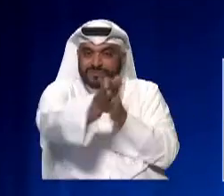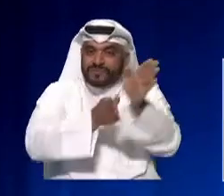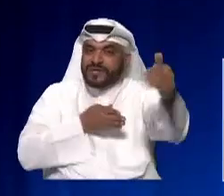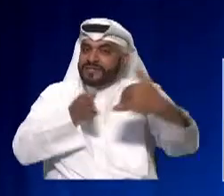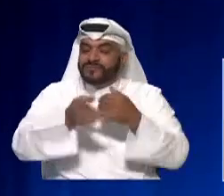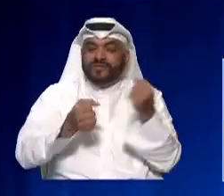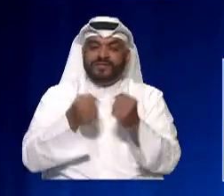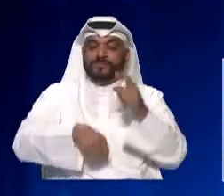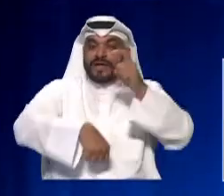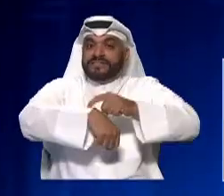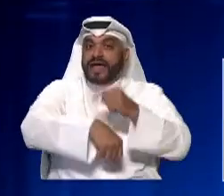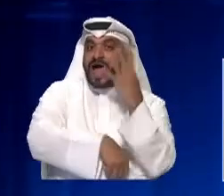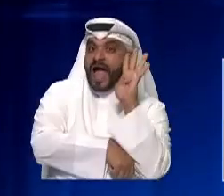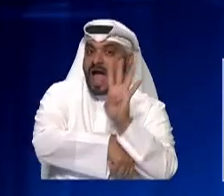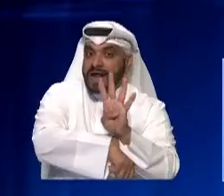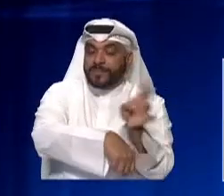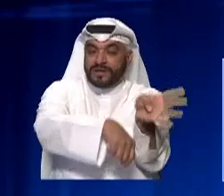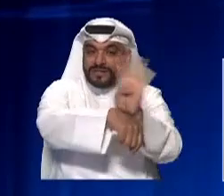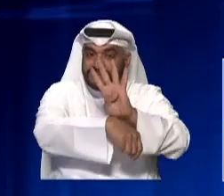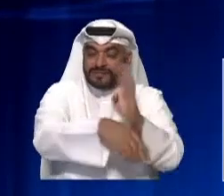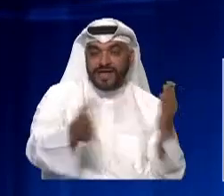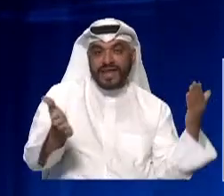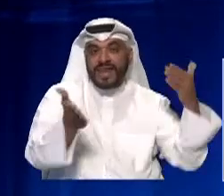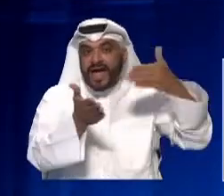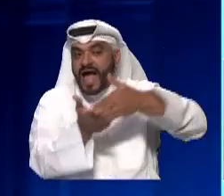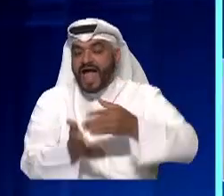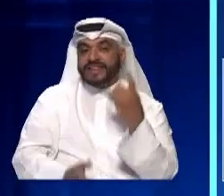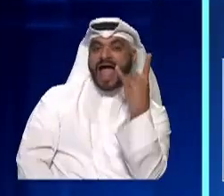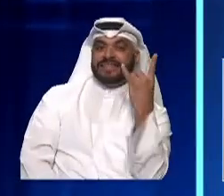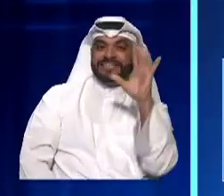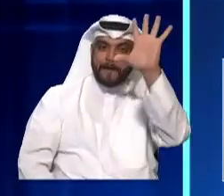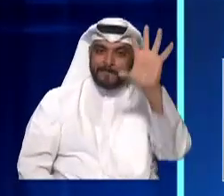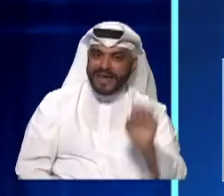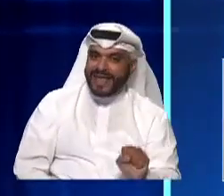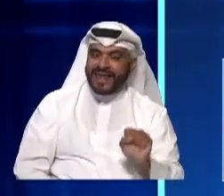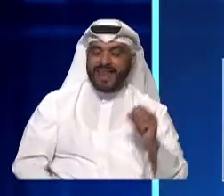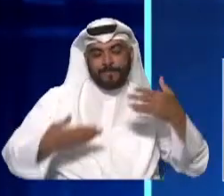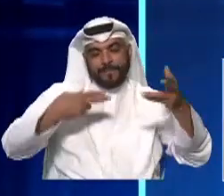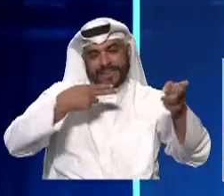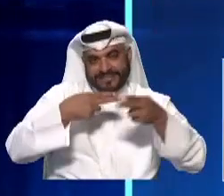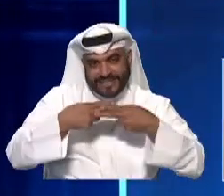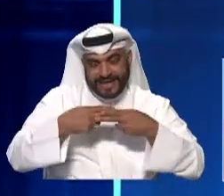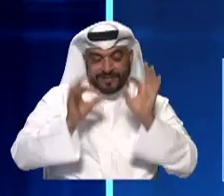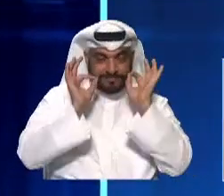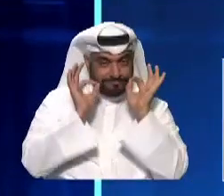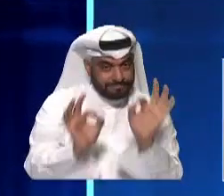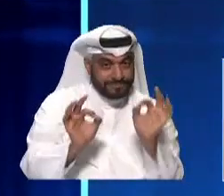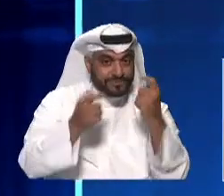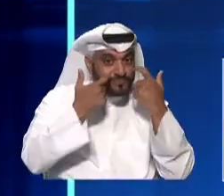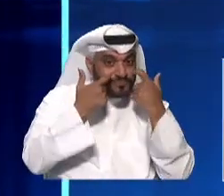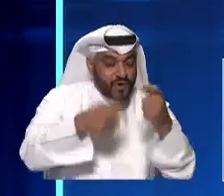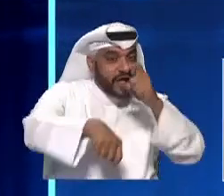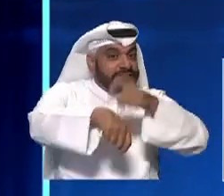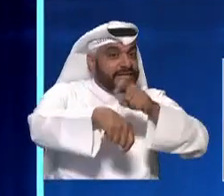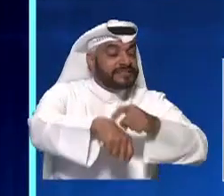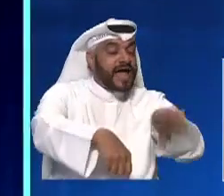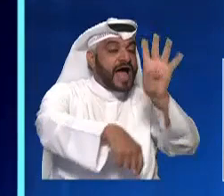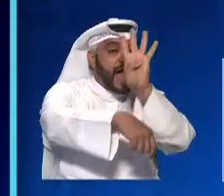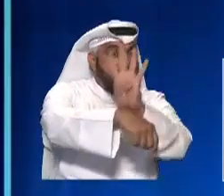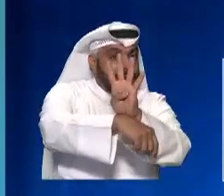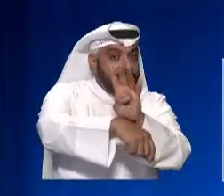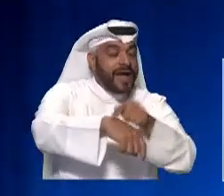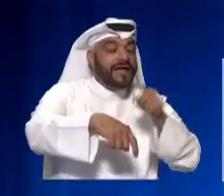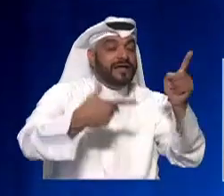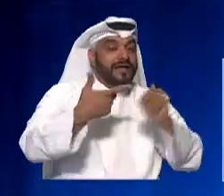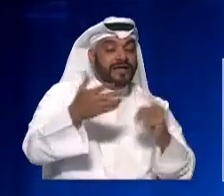من 4 عصرا حتى 10 مساء للتسهيل على المواطنين، ونزولا على رغبتهم بسبب الأحوال الجوية